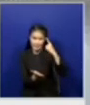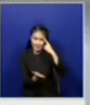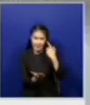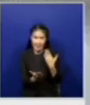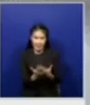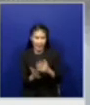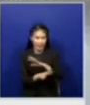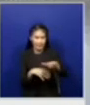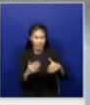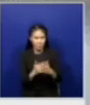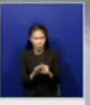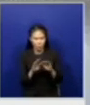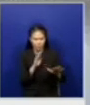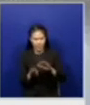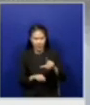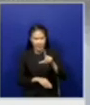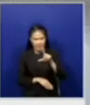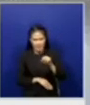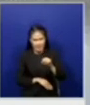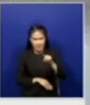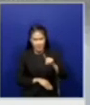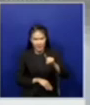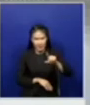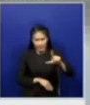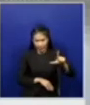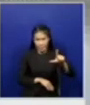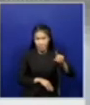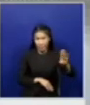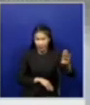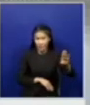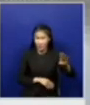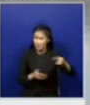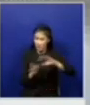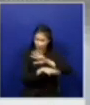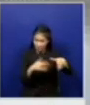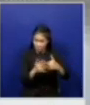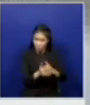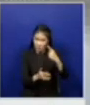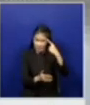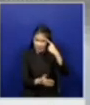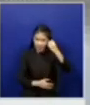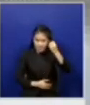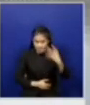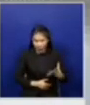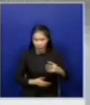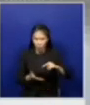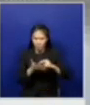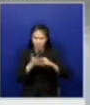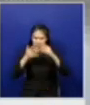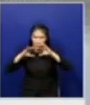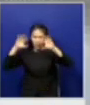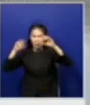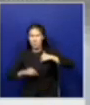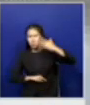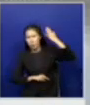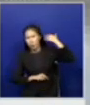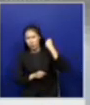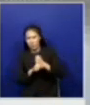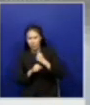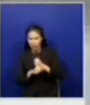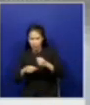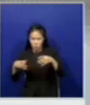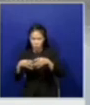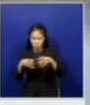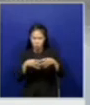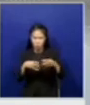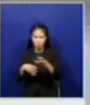า21ล้านล้านบาทสูงสุดกว่าทุกรัฐบาลที่ผ่านมาตั้งแต่มี